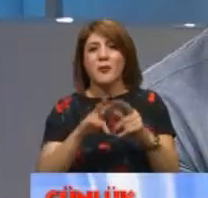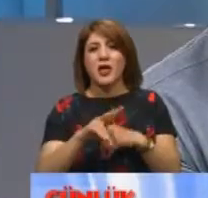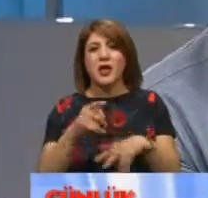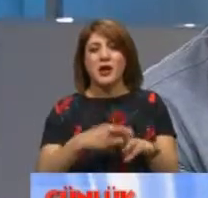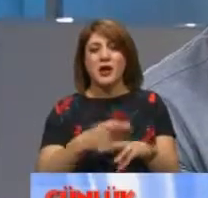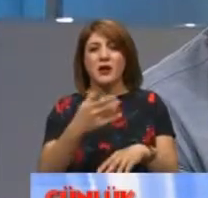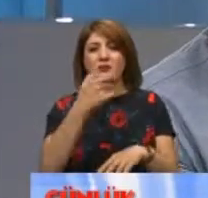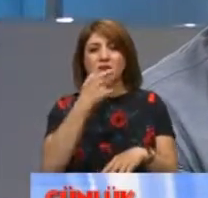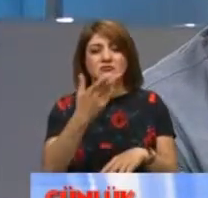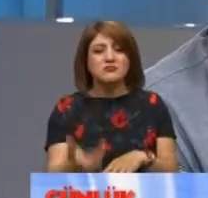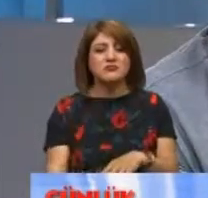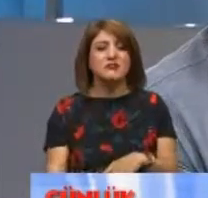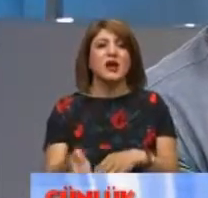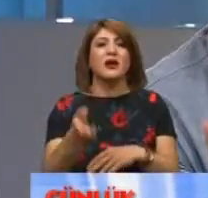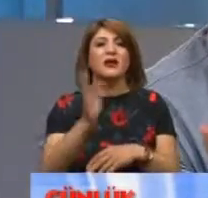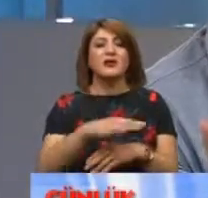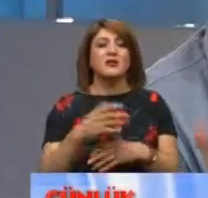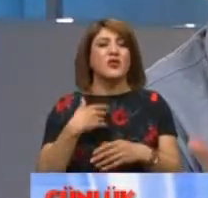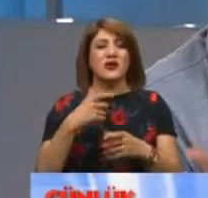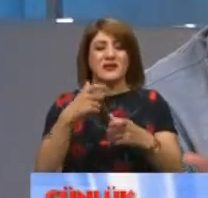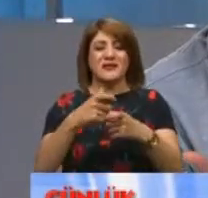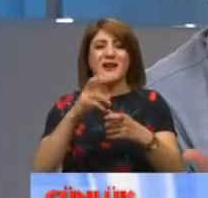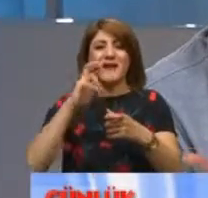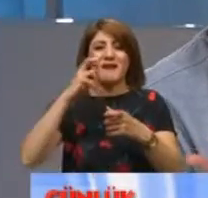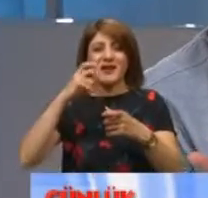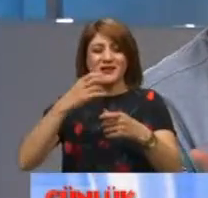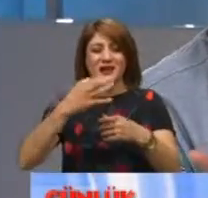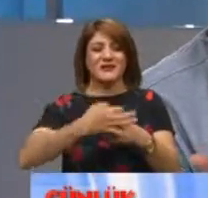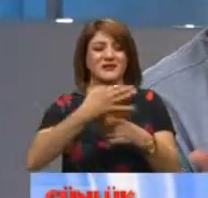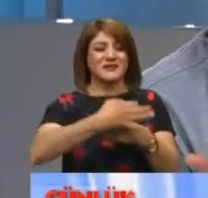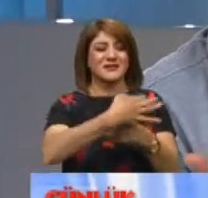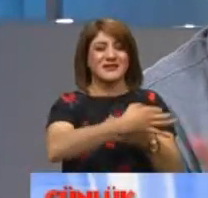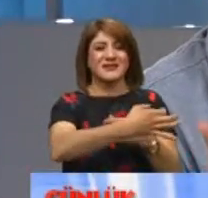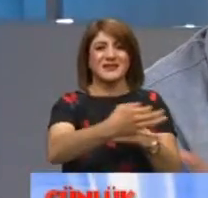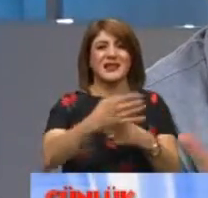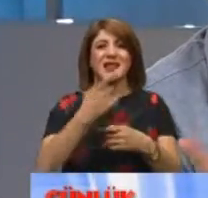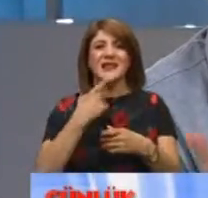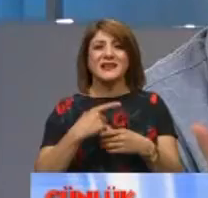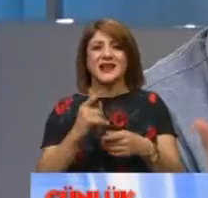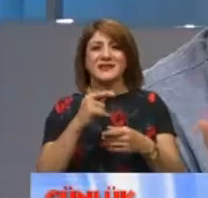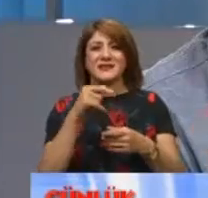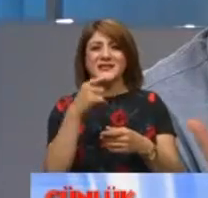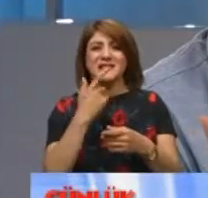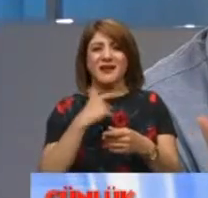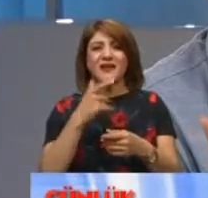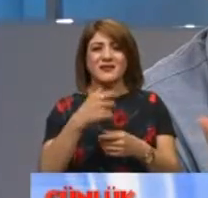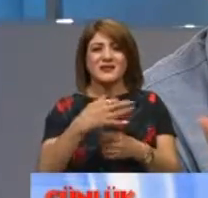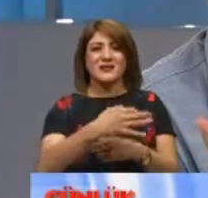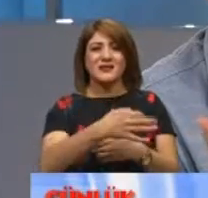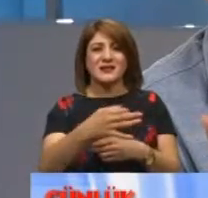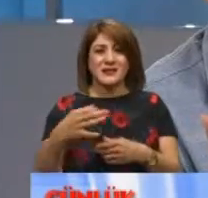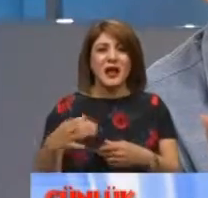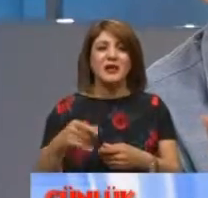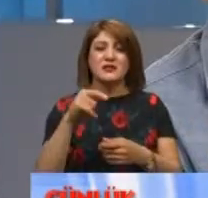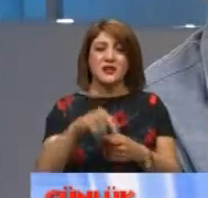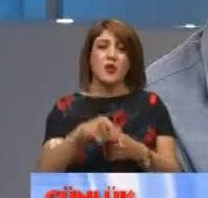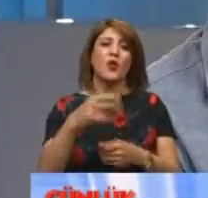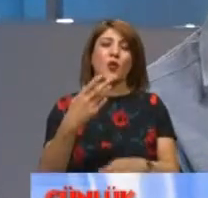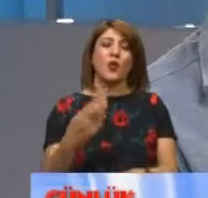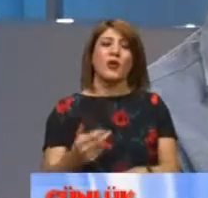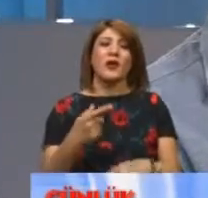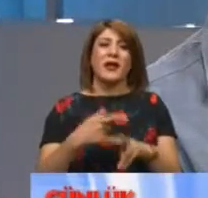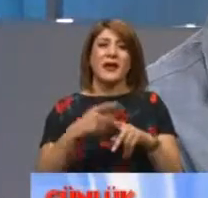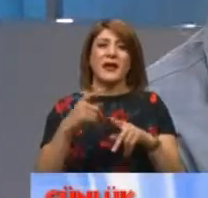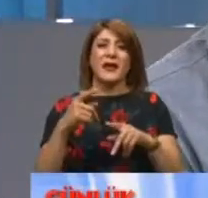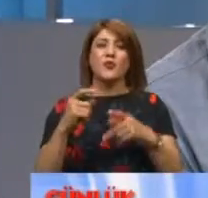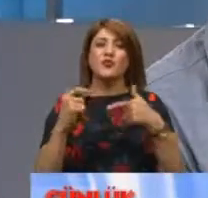bilirsin, bu üstü marshmallow olan böyle renkli renkli şey, çok neydi onların adı? eti puf gibi bir şeydi. Biz çocukken çok meşhurdu. Makaron. Yok, eti